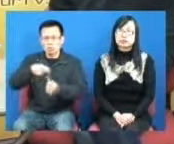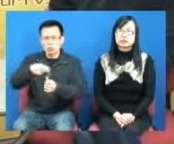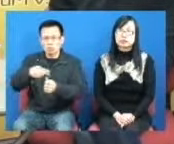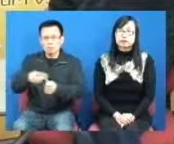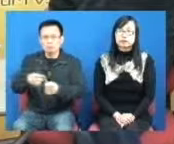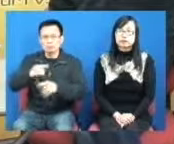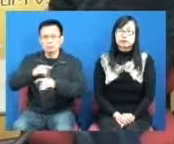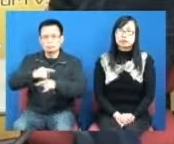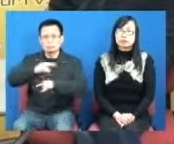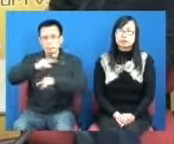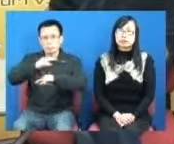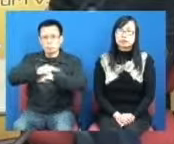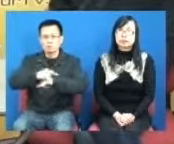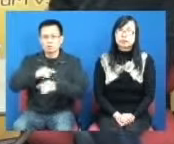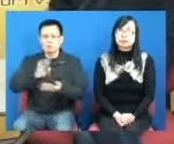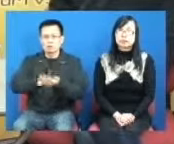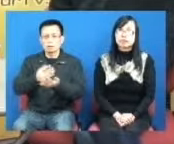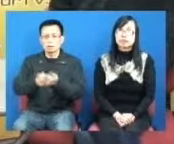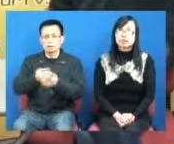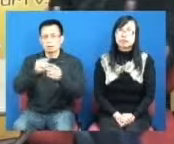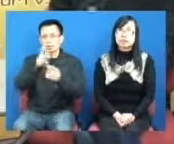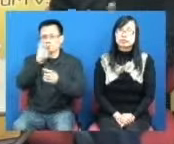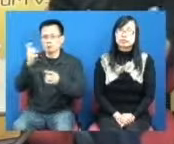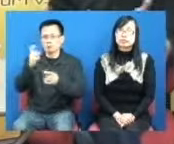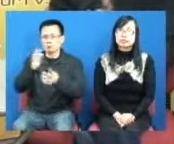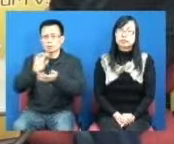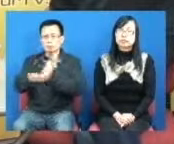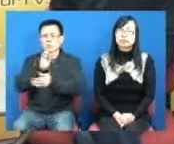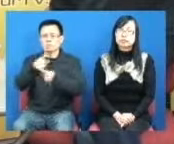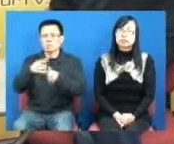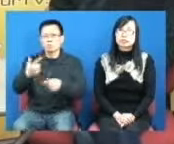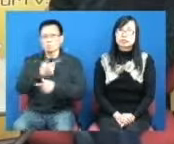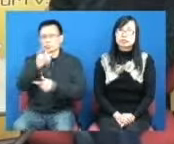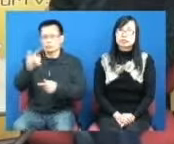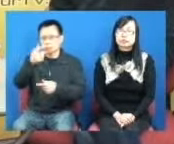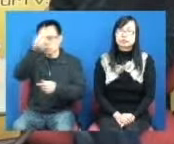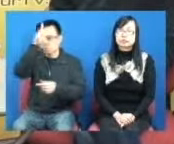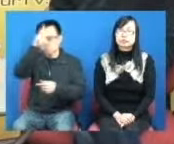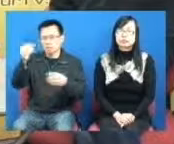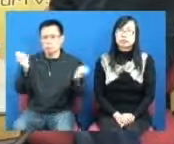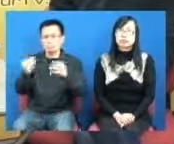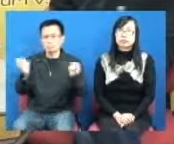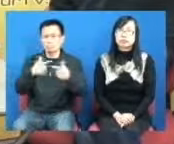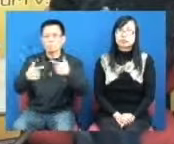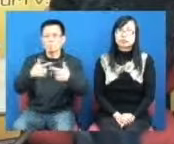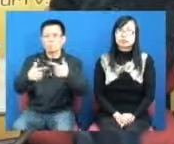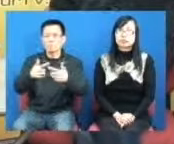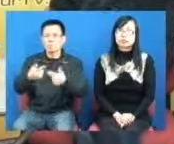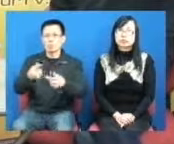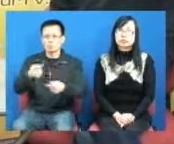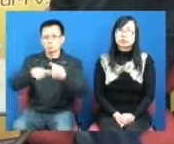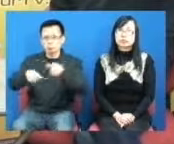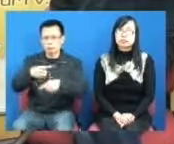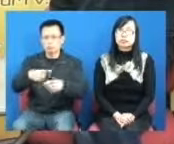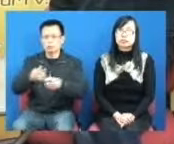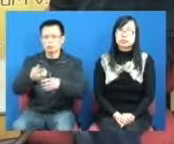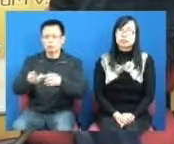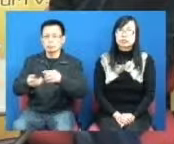但是基於那十年代很多政治問題和爭拗基於可能回歸最後